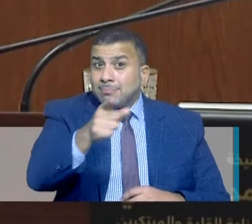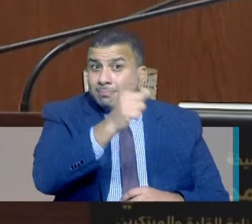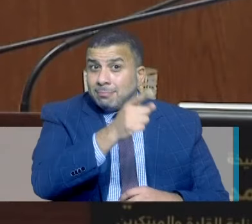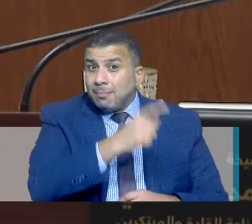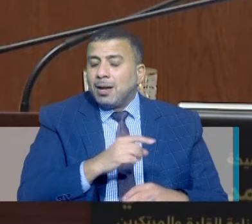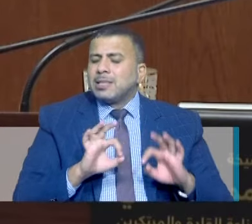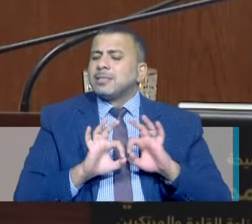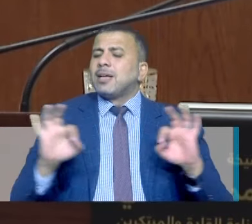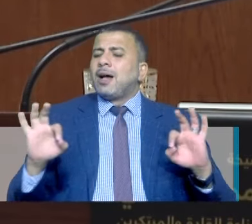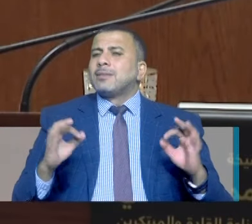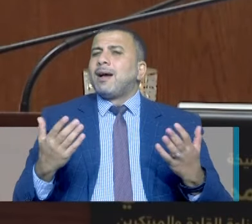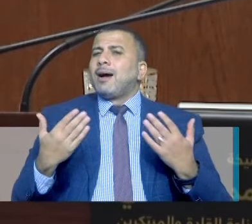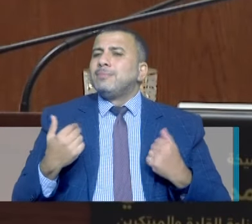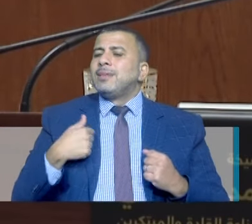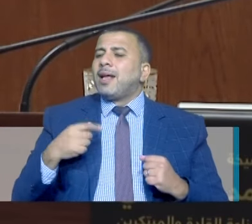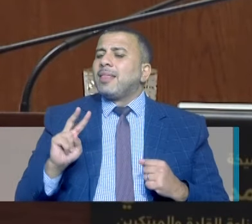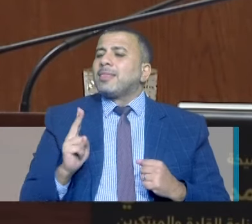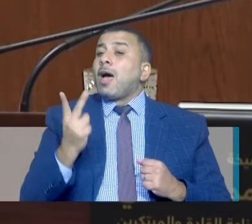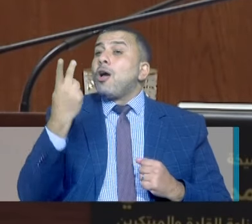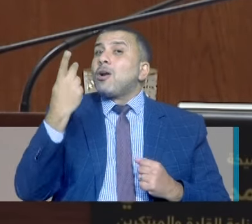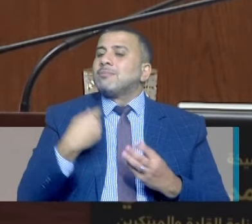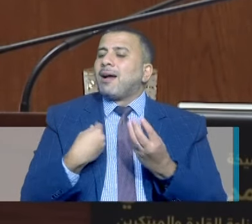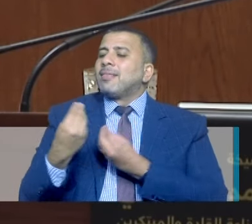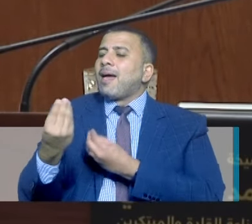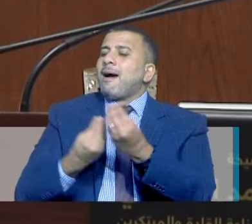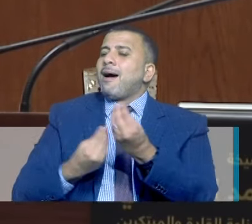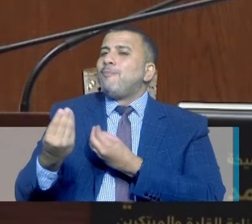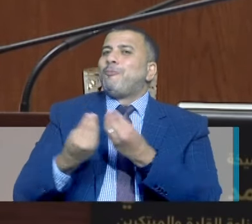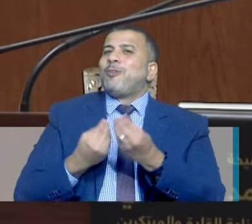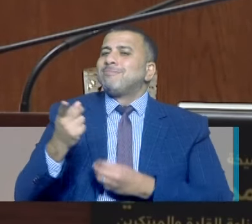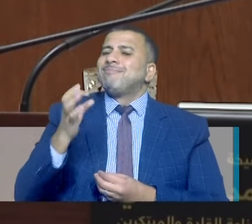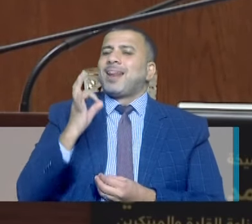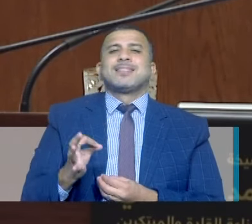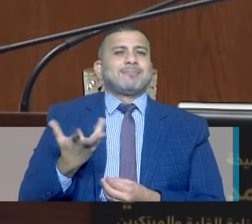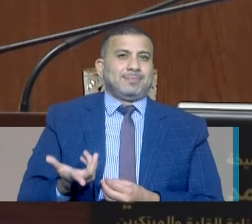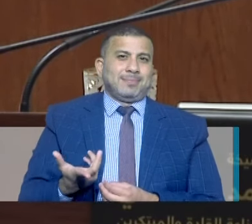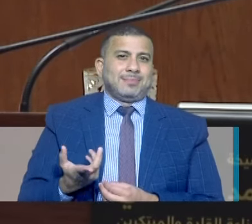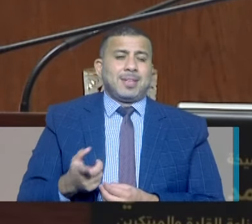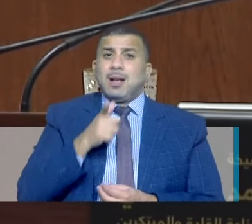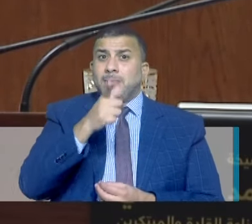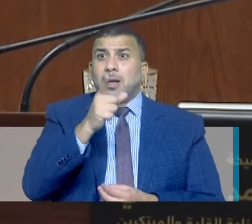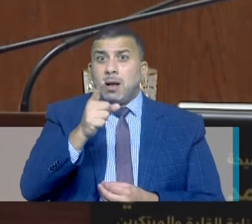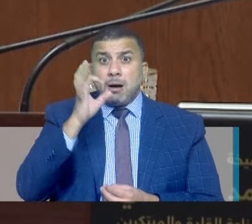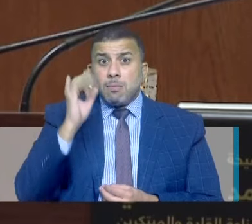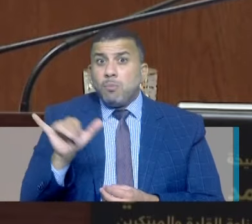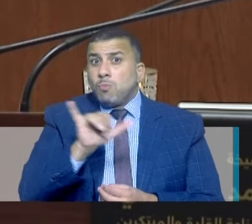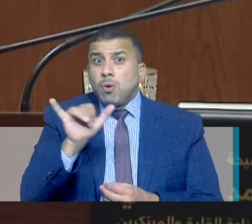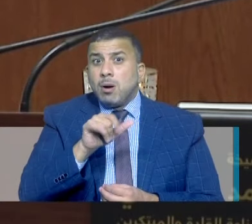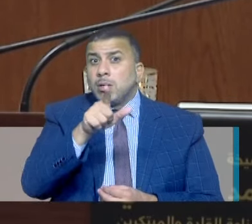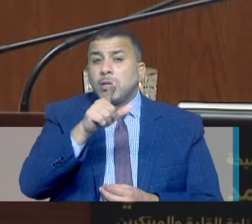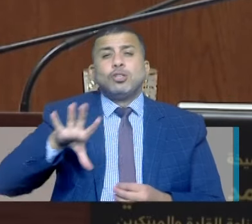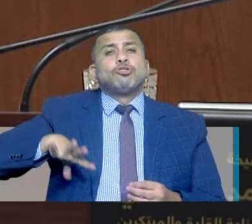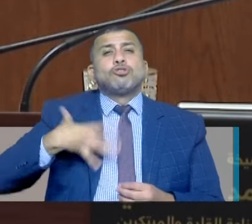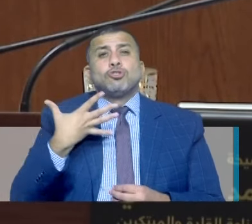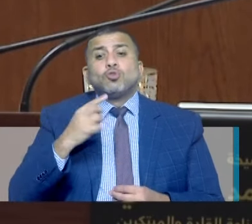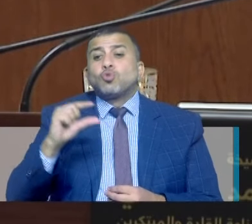لتبني هذه التغيرات والتعامل معها. ولتكن بوصلتكم في اتخاذ القرارات هو منهج والدكم صاحب